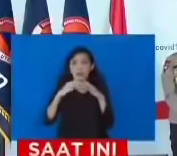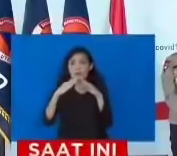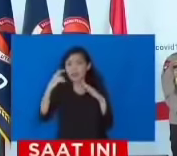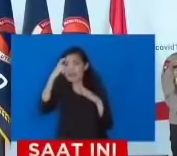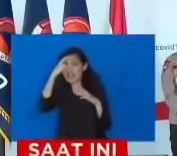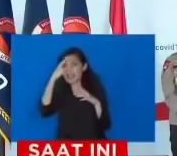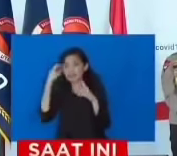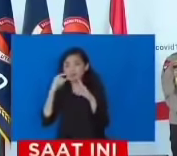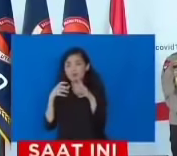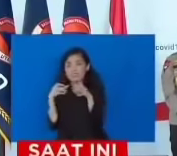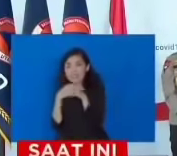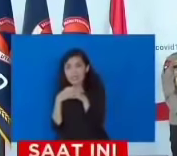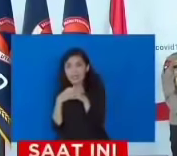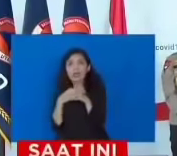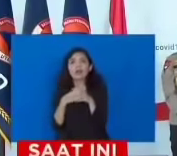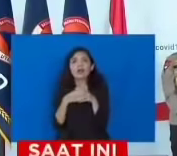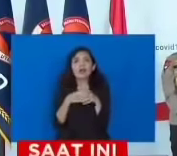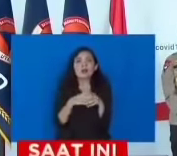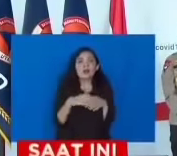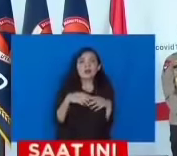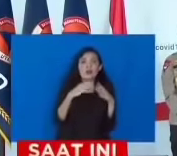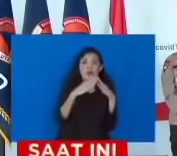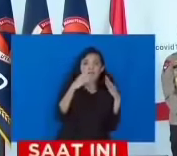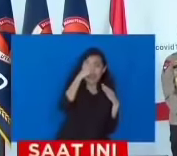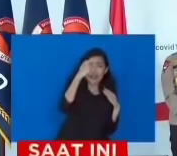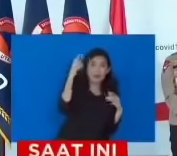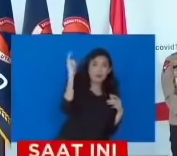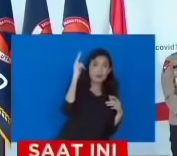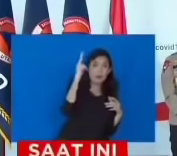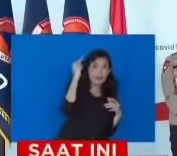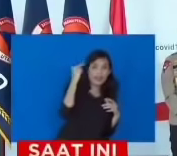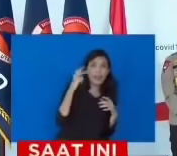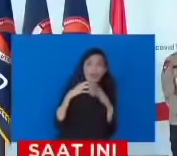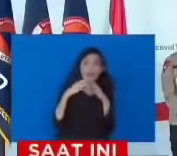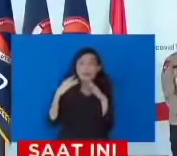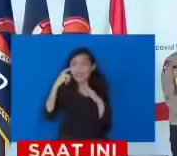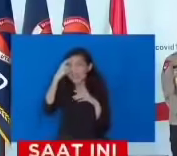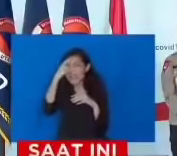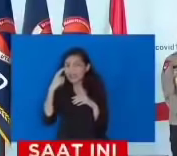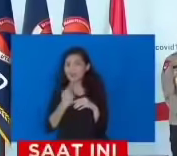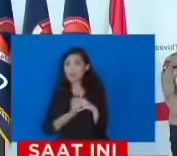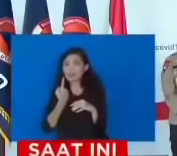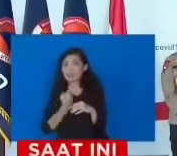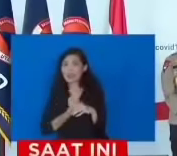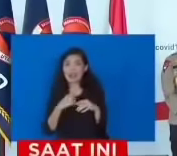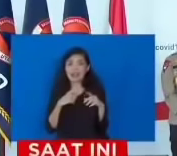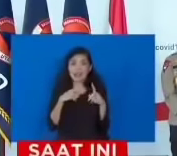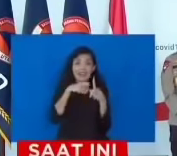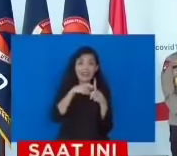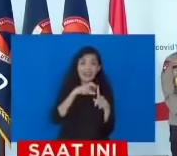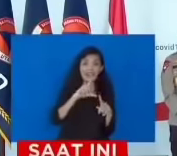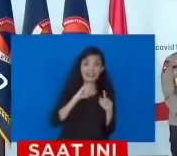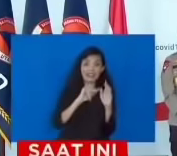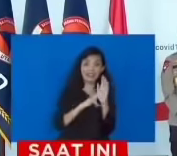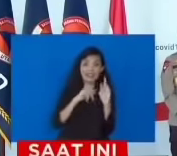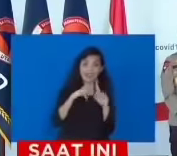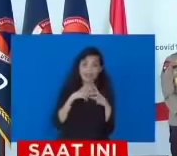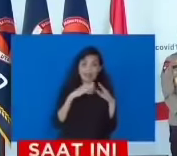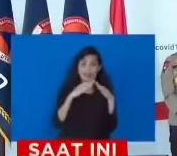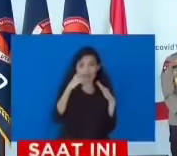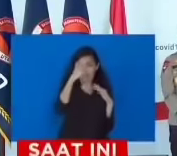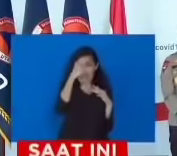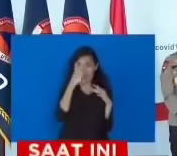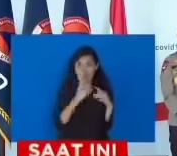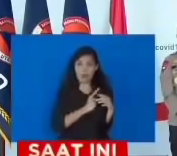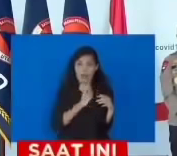pemerintah, tetapi juga di rumah sakit swasta, di klinik, di praktek, di puskesmas,